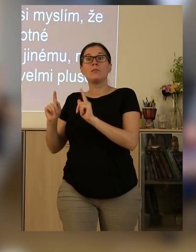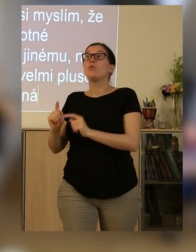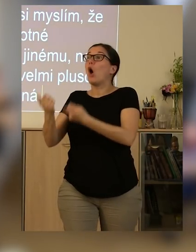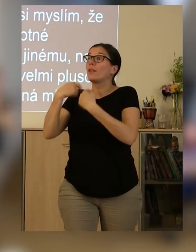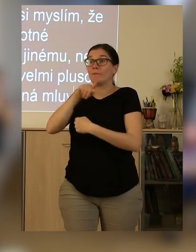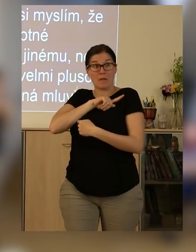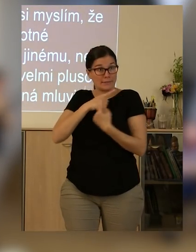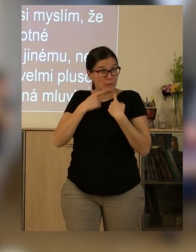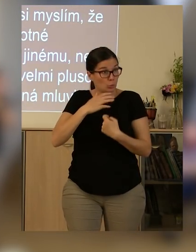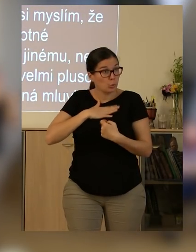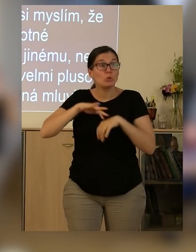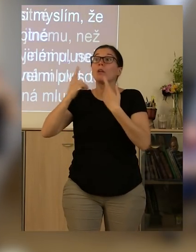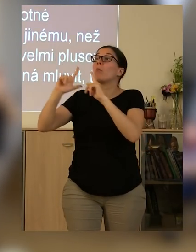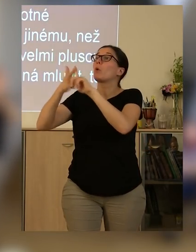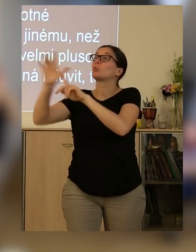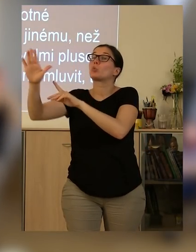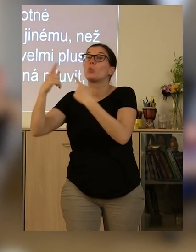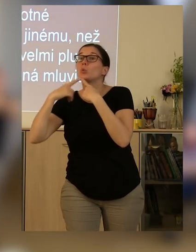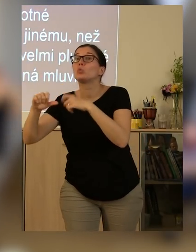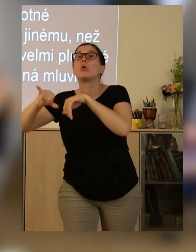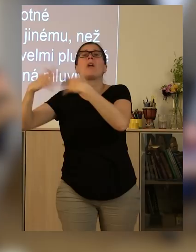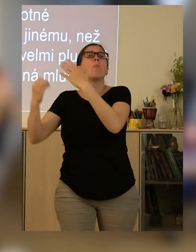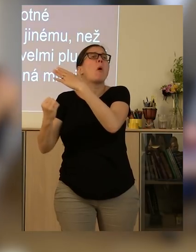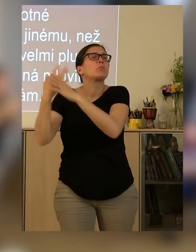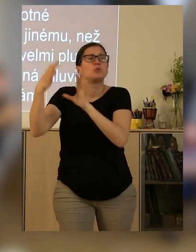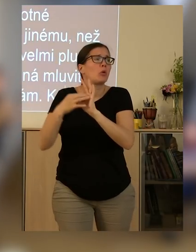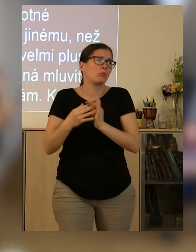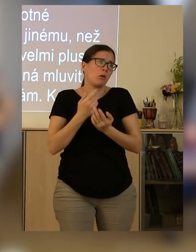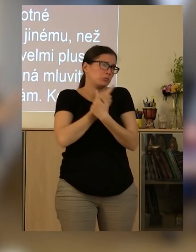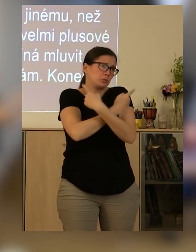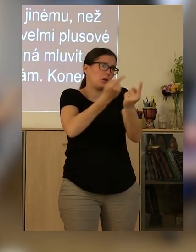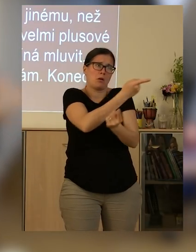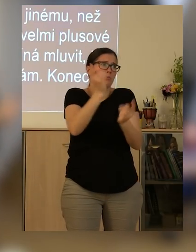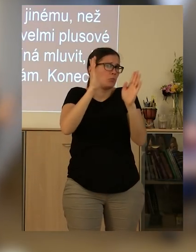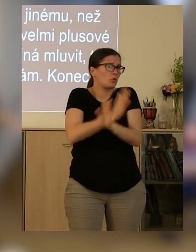sám. Konec konců vám můžu říct, že